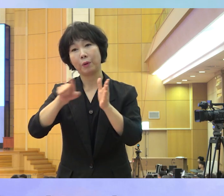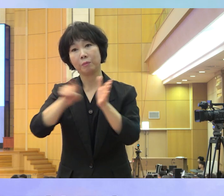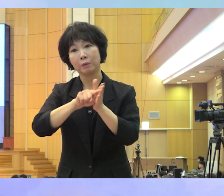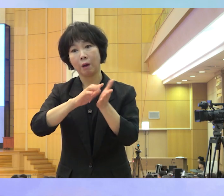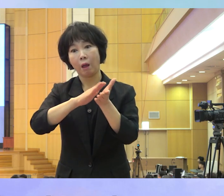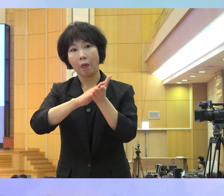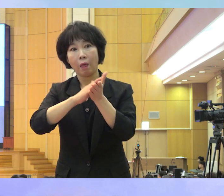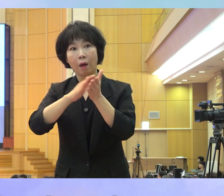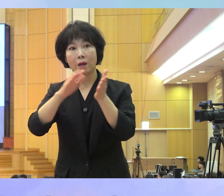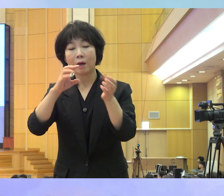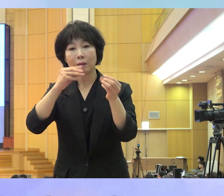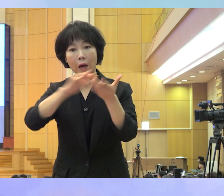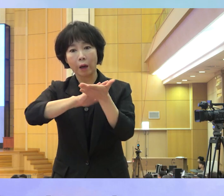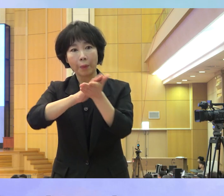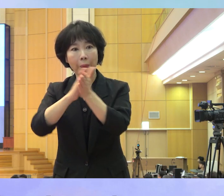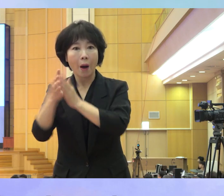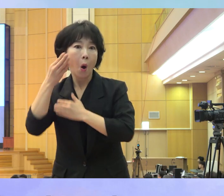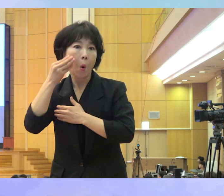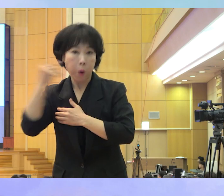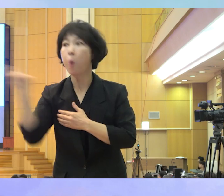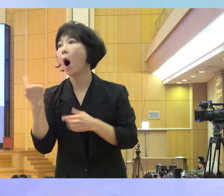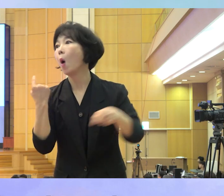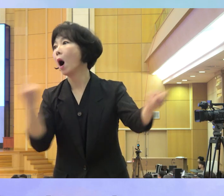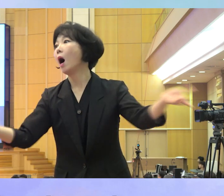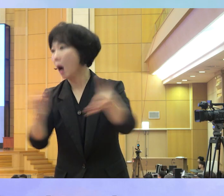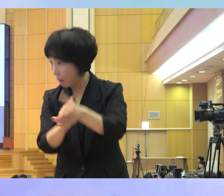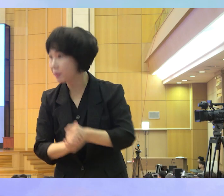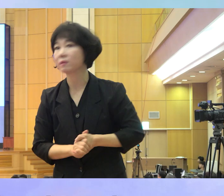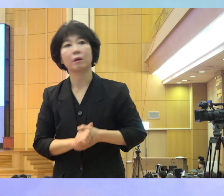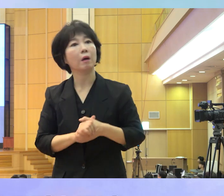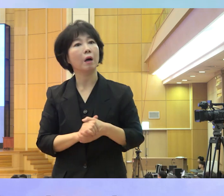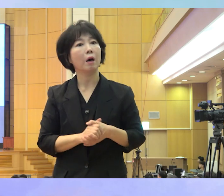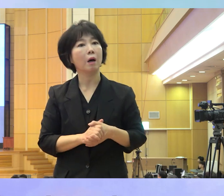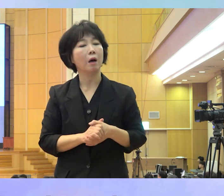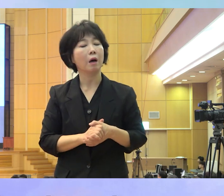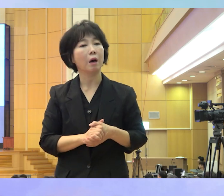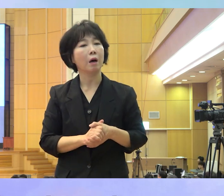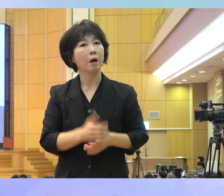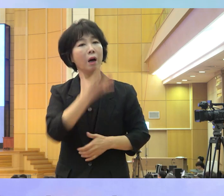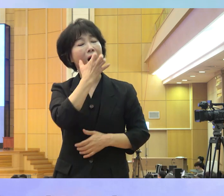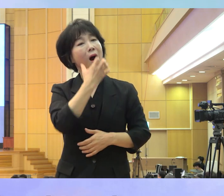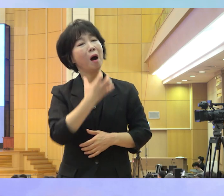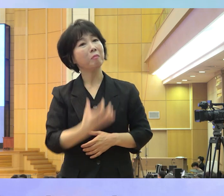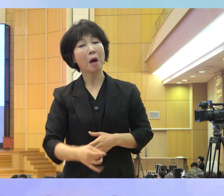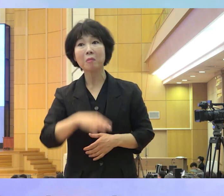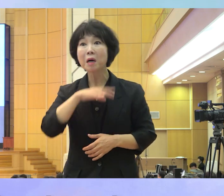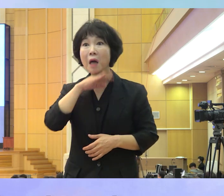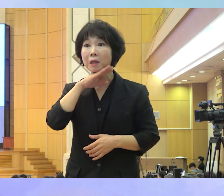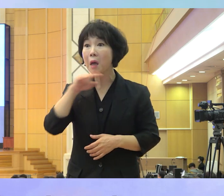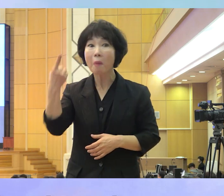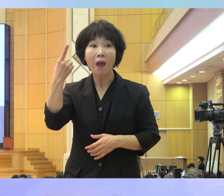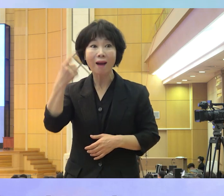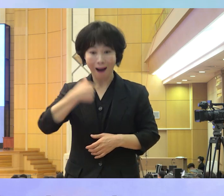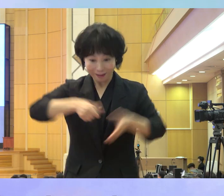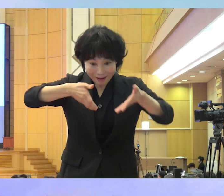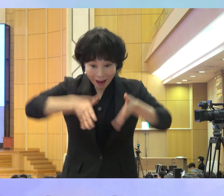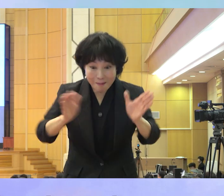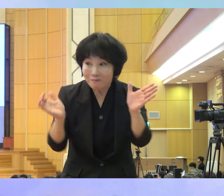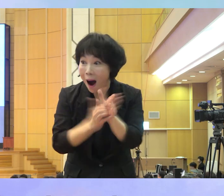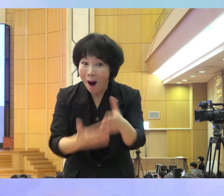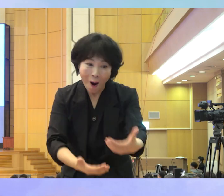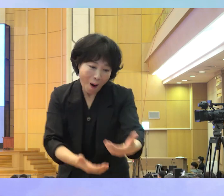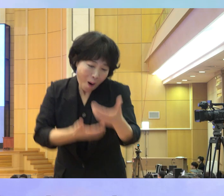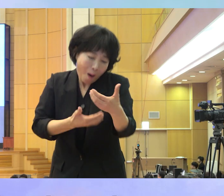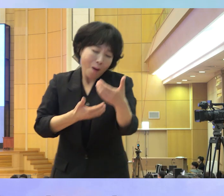믿으니까. 할렐루야. 믿으면 역사하는 거예요. 그러니까 아브라함은 100살의 아들을 낳았을 때도 보십시오.